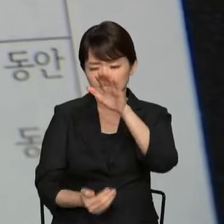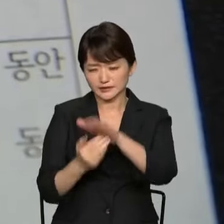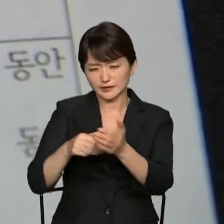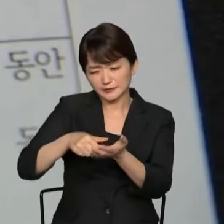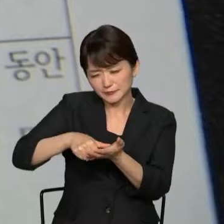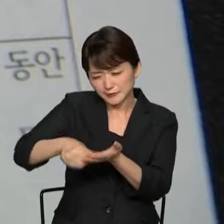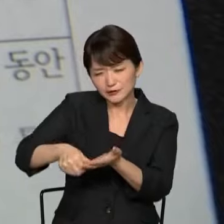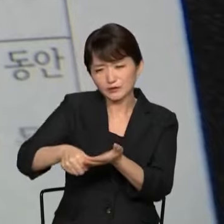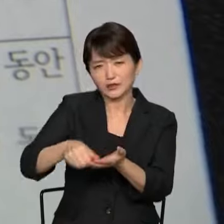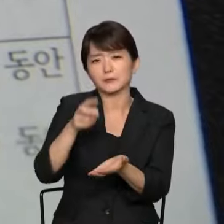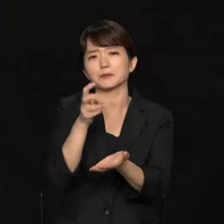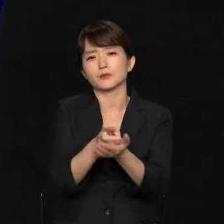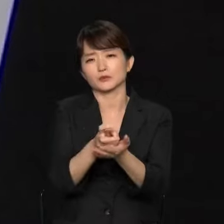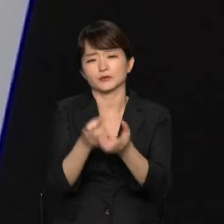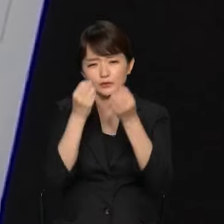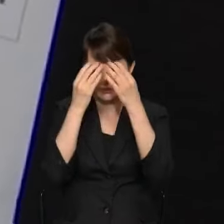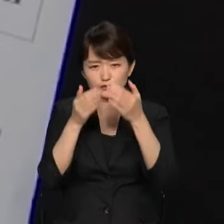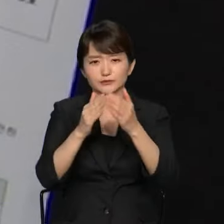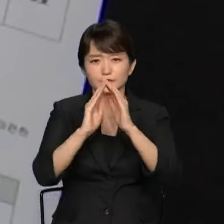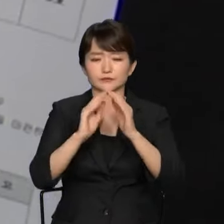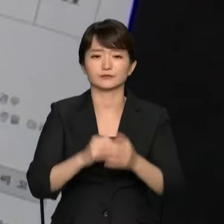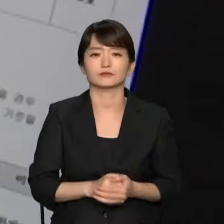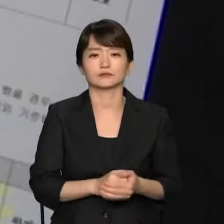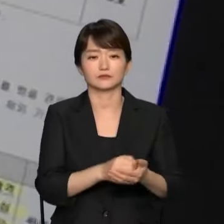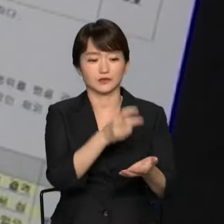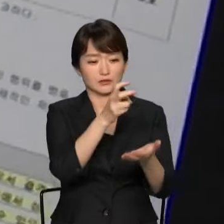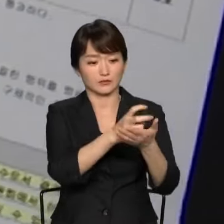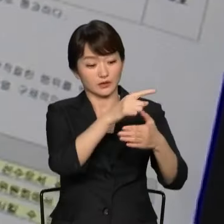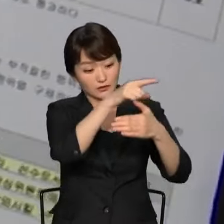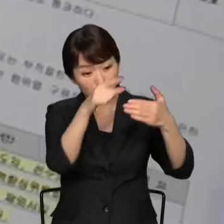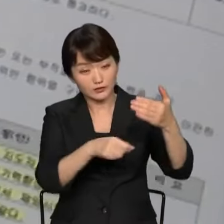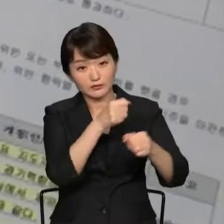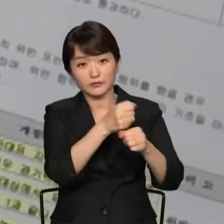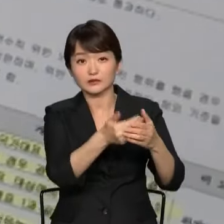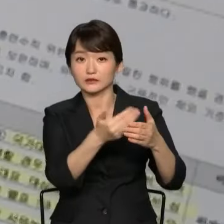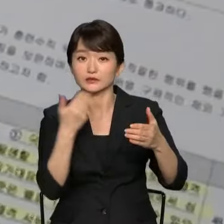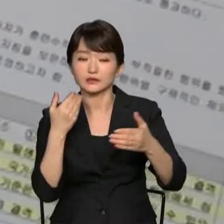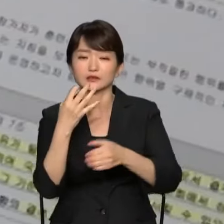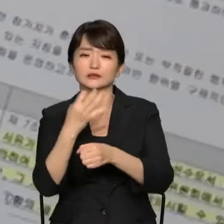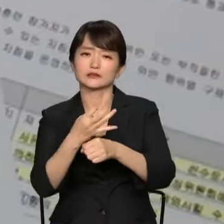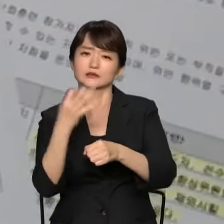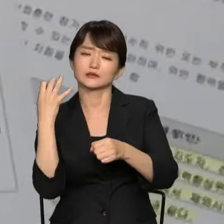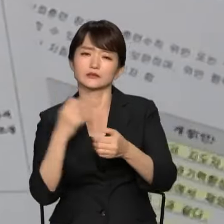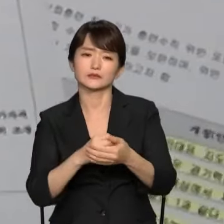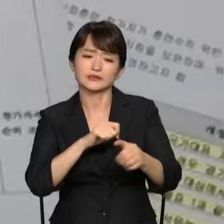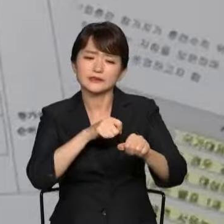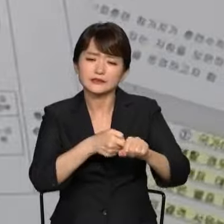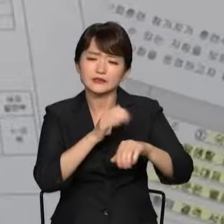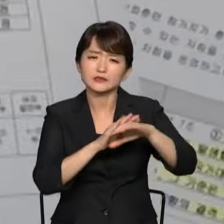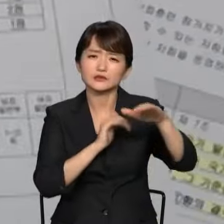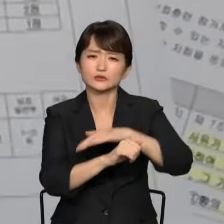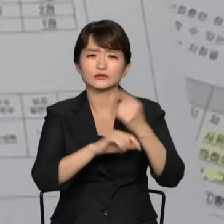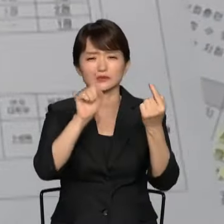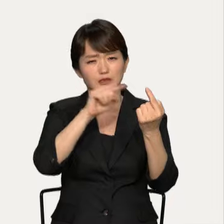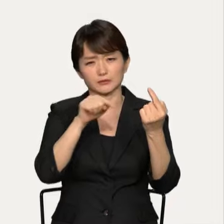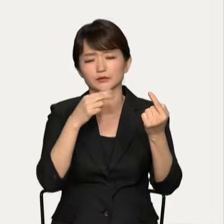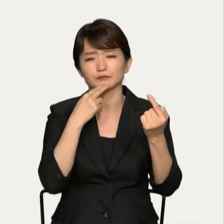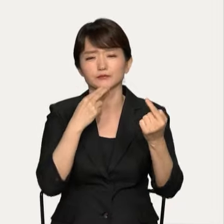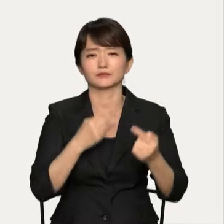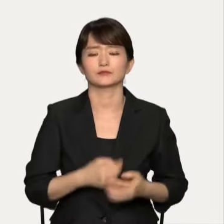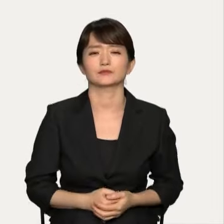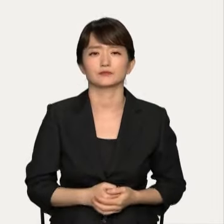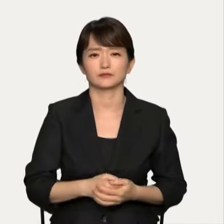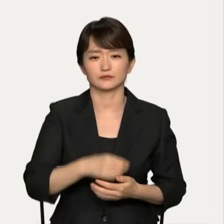기준도 신설됐습니다 해당 조항들이 만들어지기 전인 지난 14년간 징계 당한 선수는 한 명도 없습니다